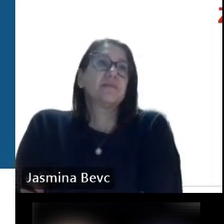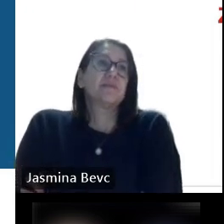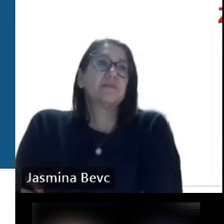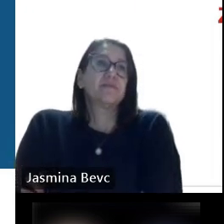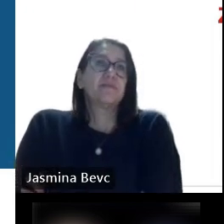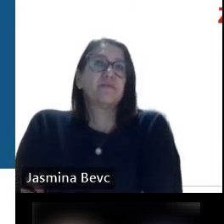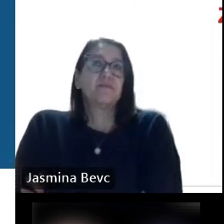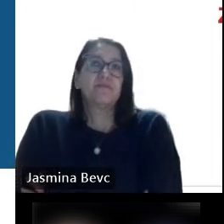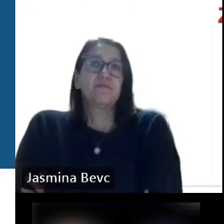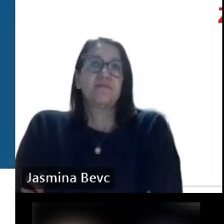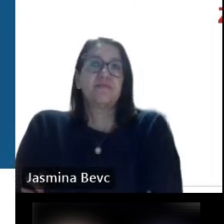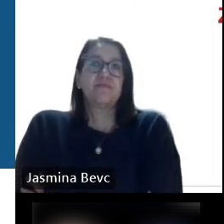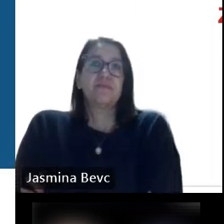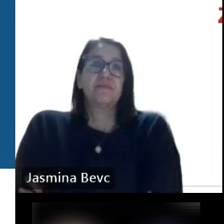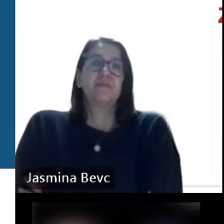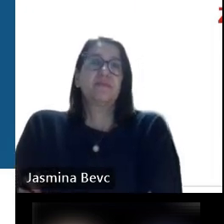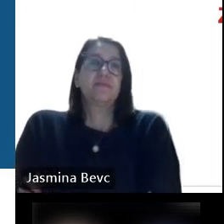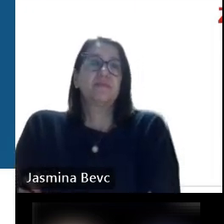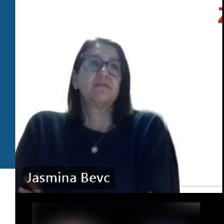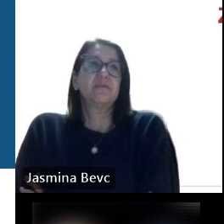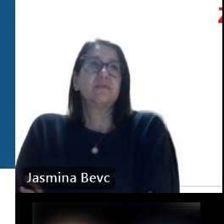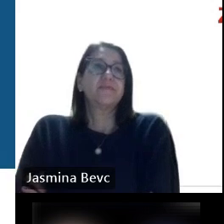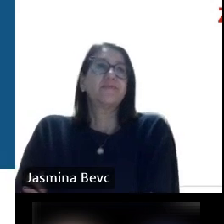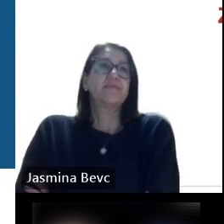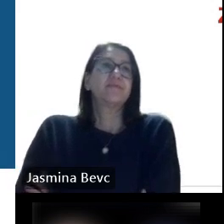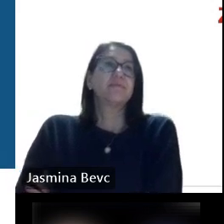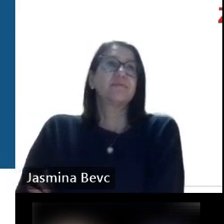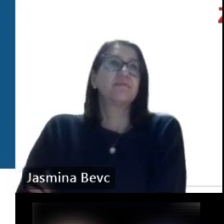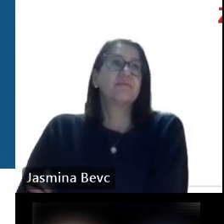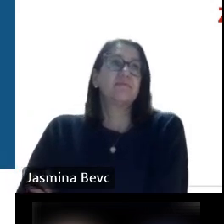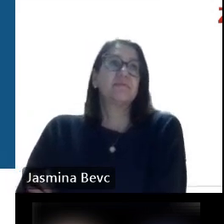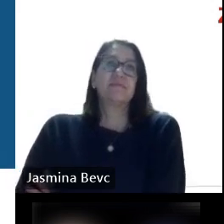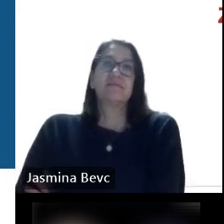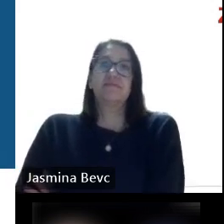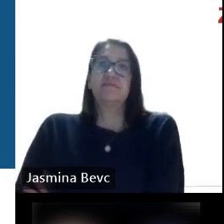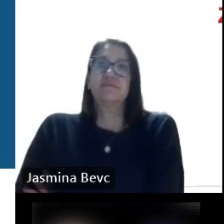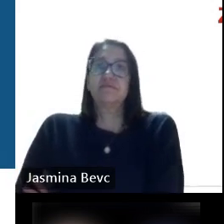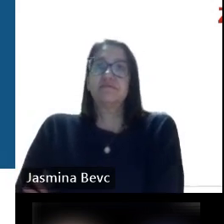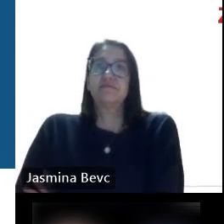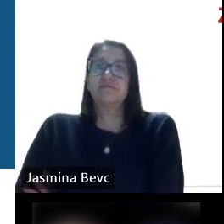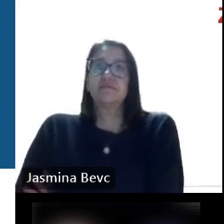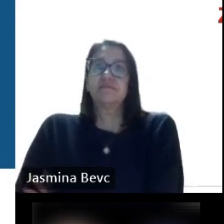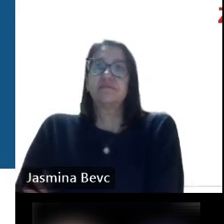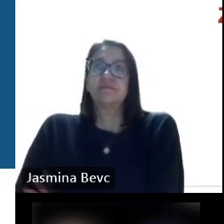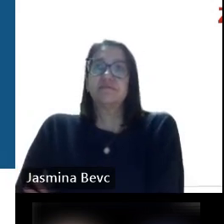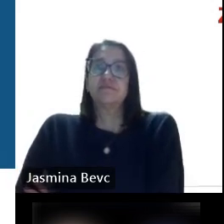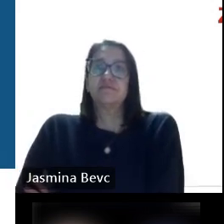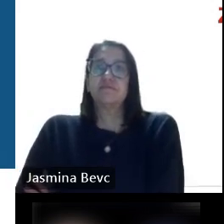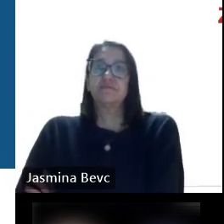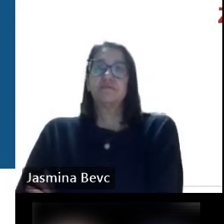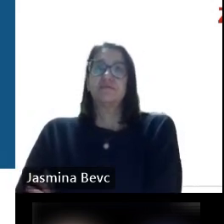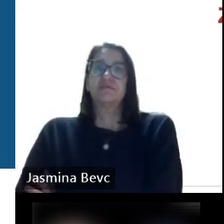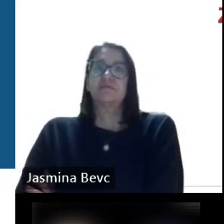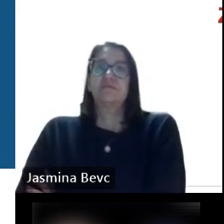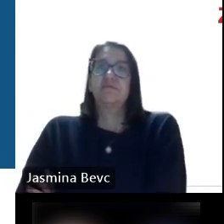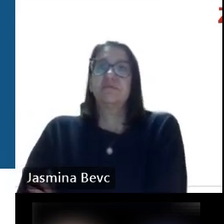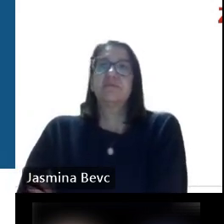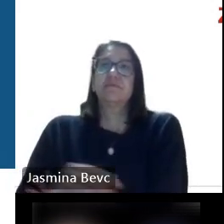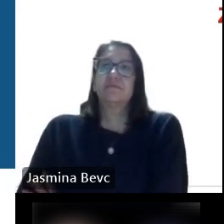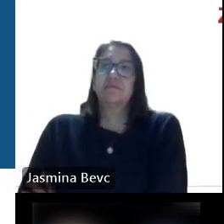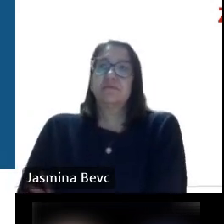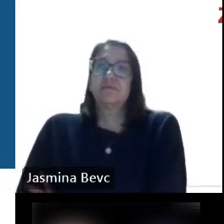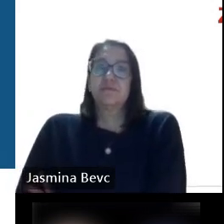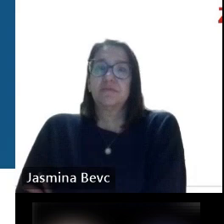Velika vlaga v zraku povzroča zamrzovanje uparjalnika in posledično potem izvedbo tako imenovanega defrosta.